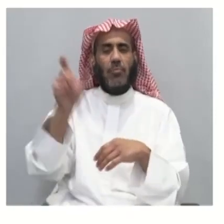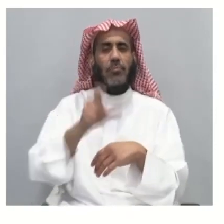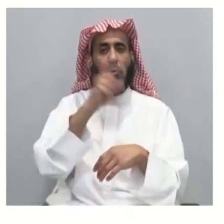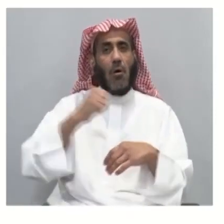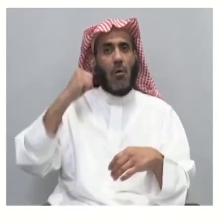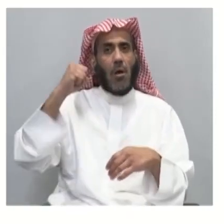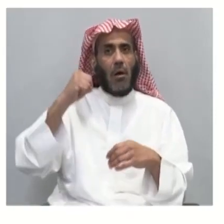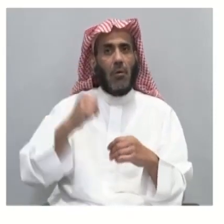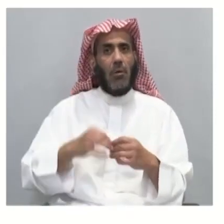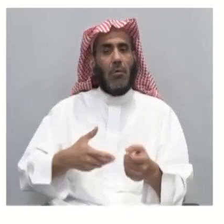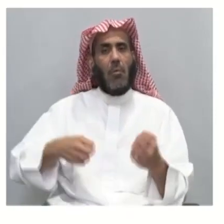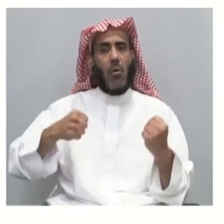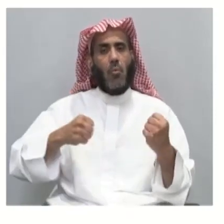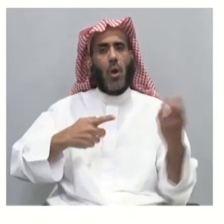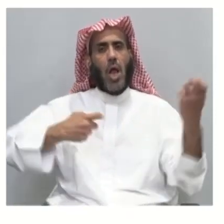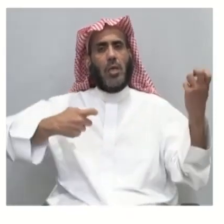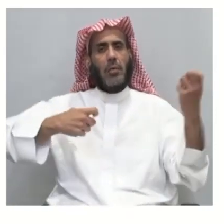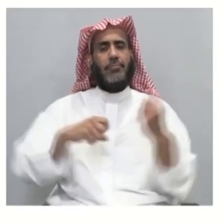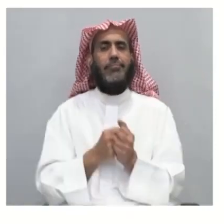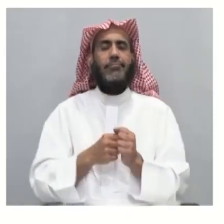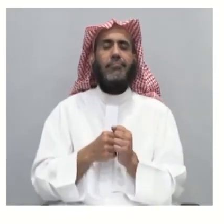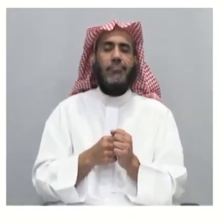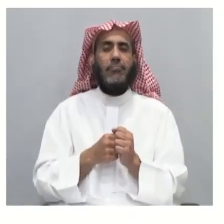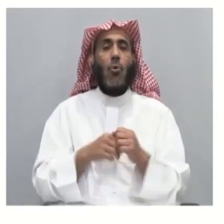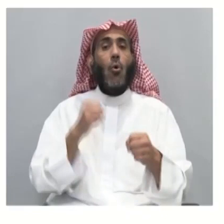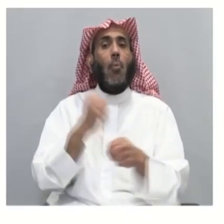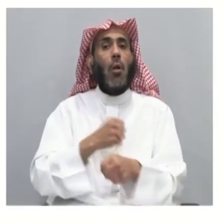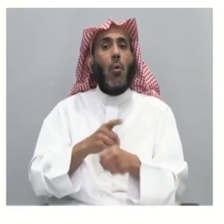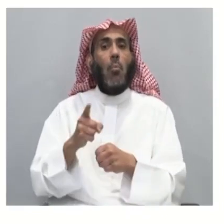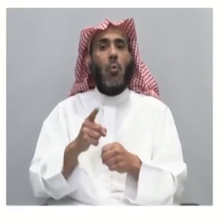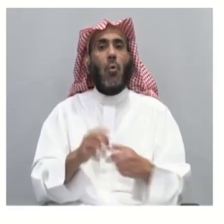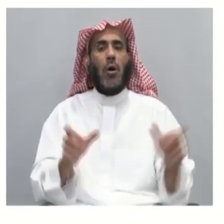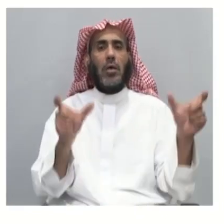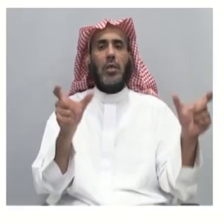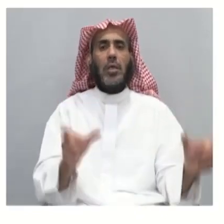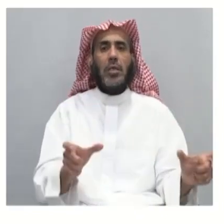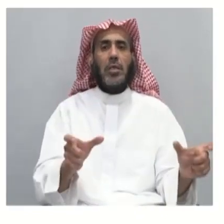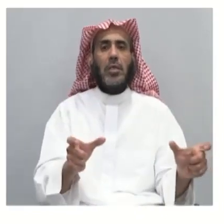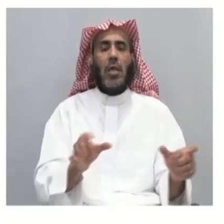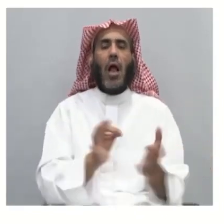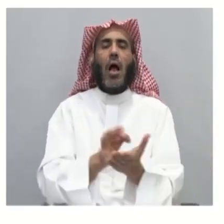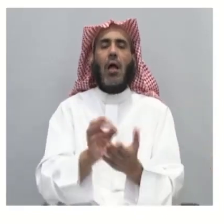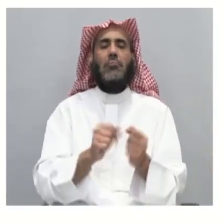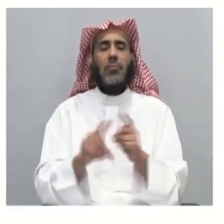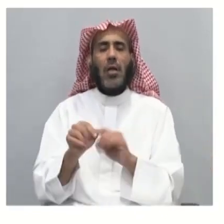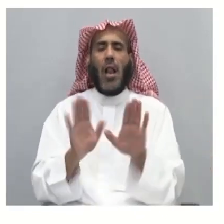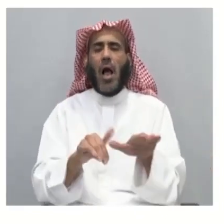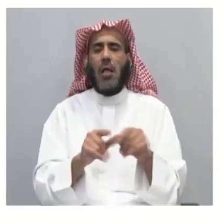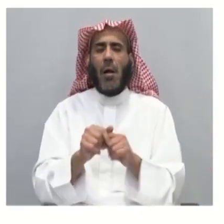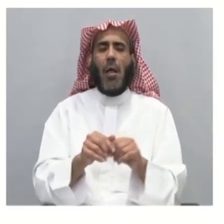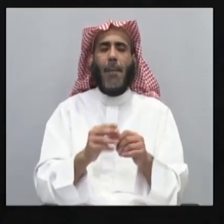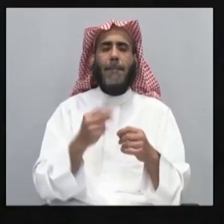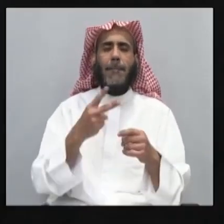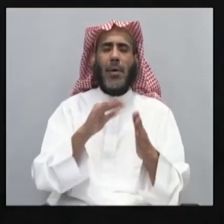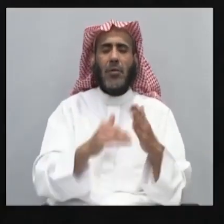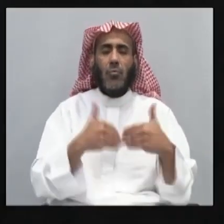اقوياء يحملون الاسلحه طيب دورهم هو حراسه حراسه القريه الان تبقى عندنا خانت